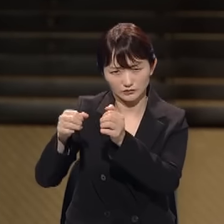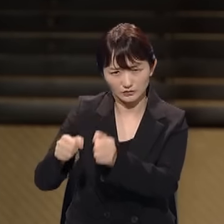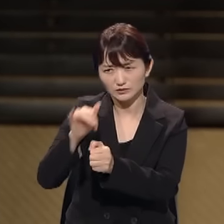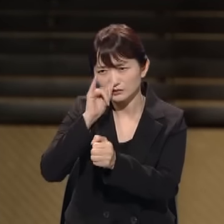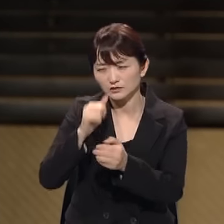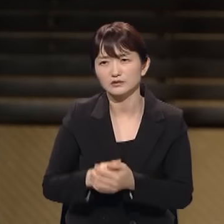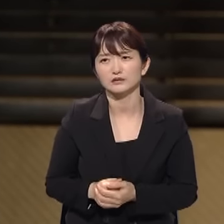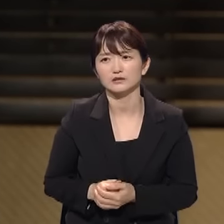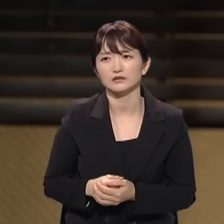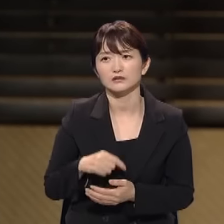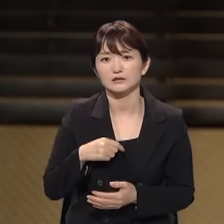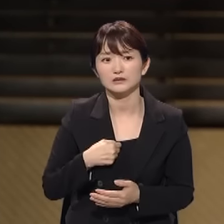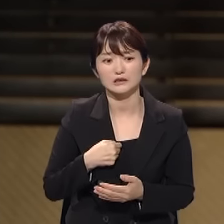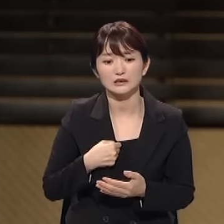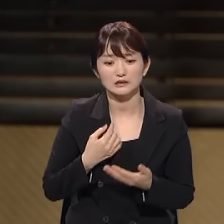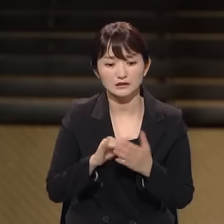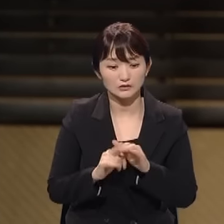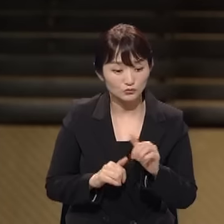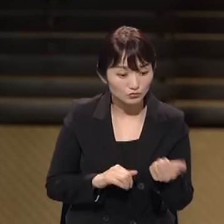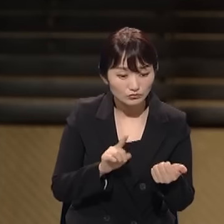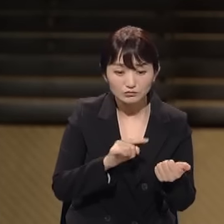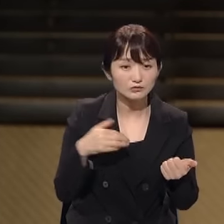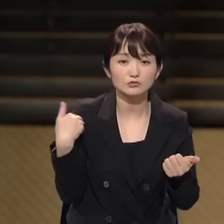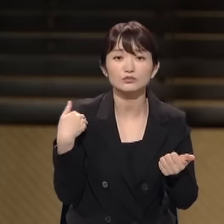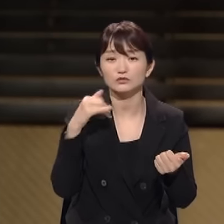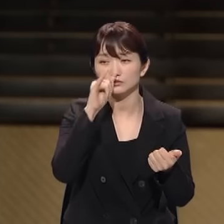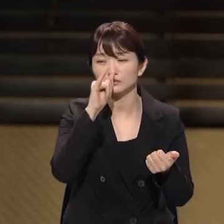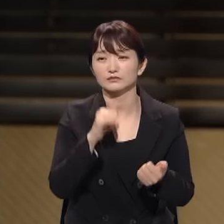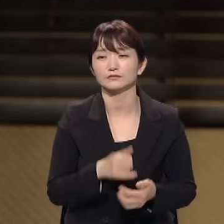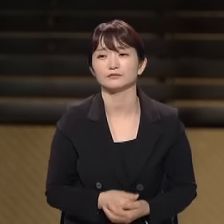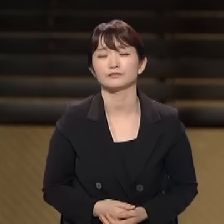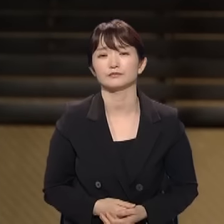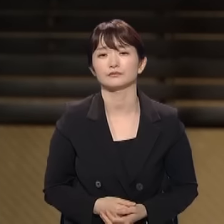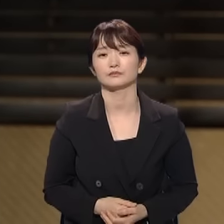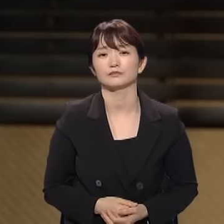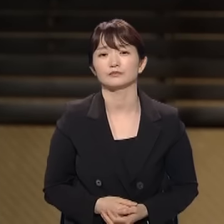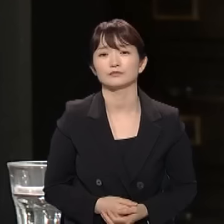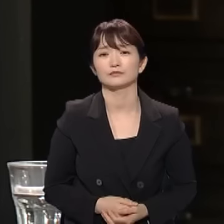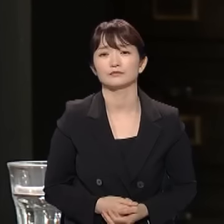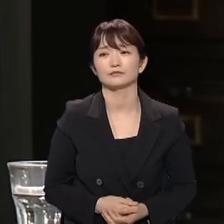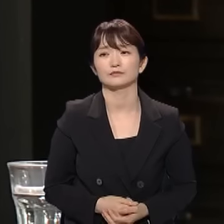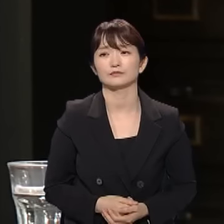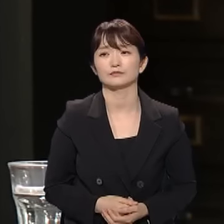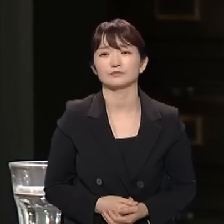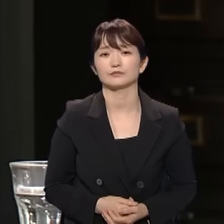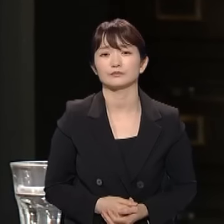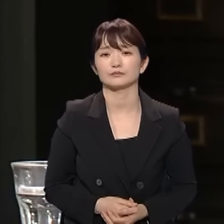가족이 사고를 당했는지조차도 지금 모르고 있을 가능성이 높은 그런 상황입니다. 지금